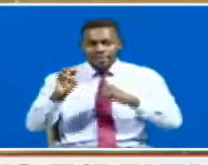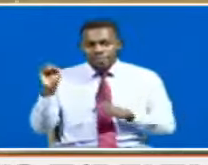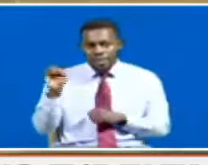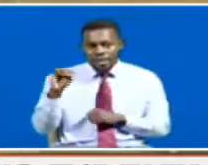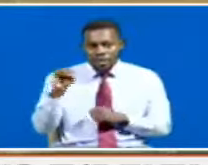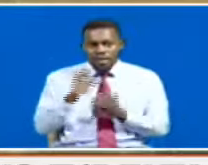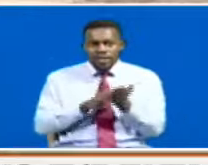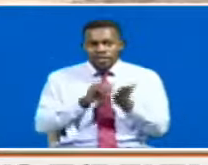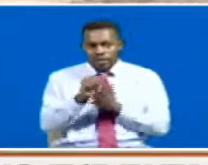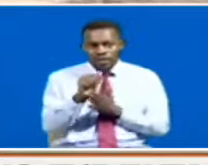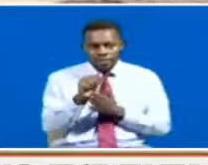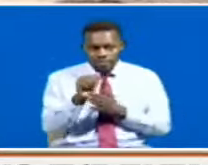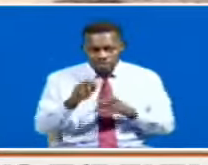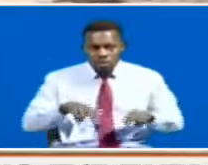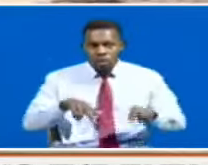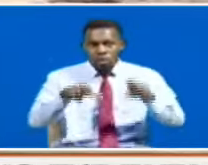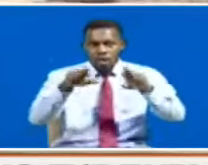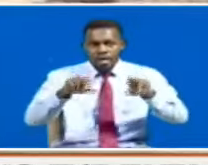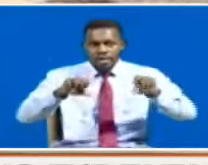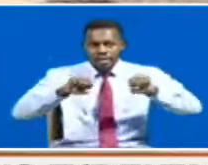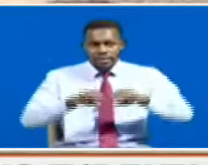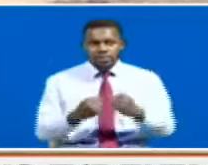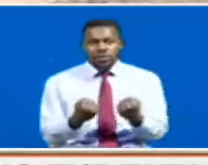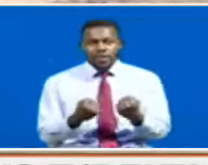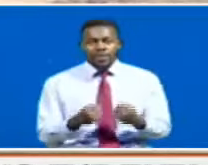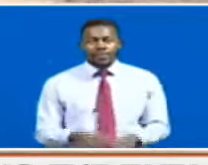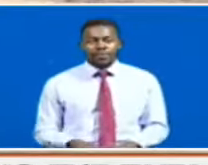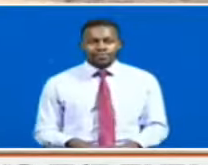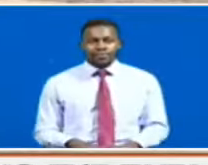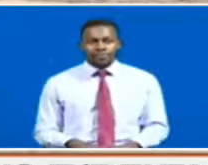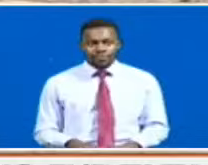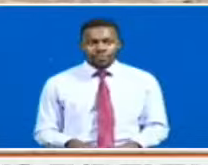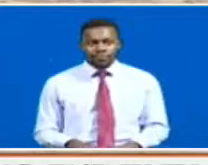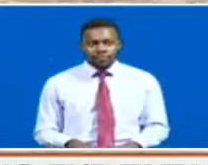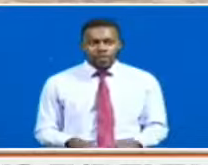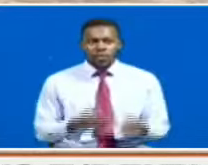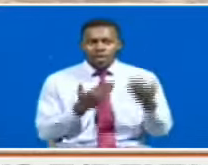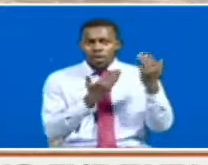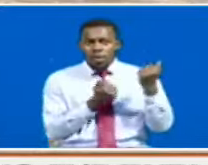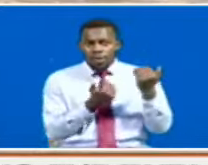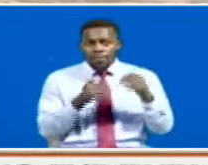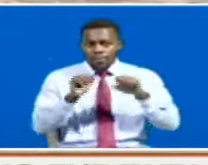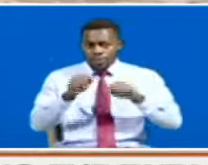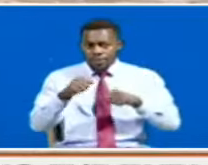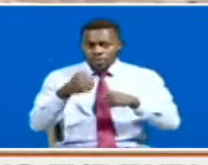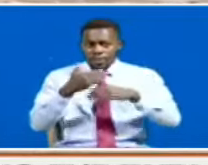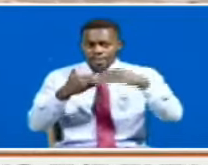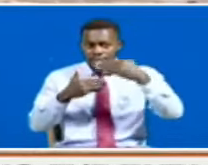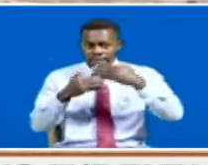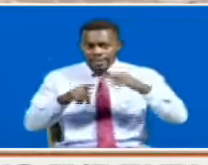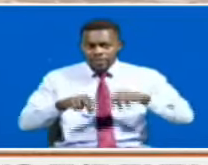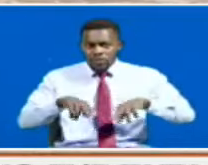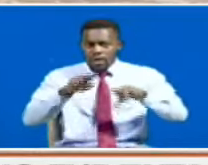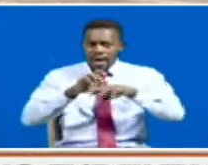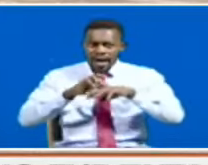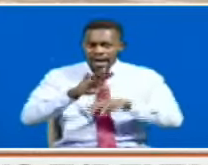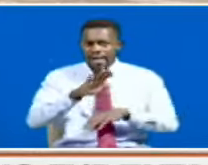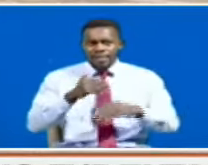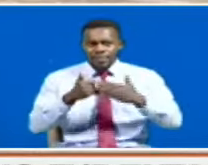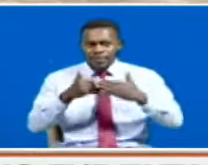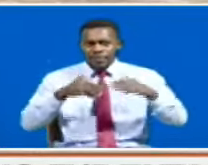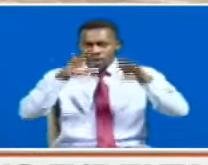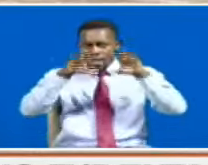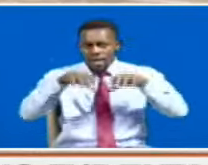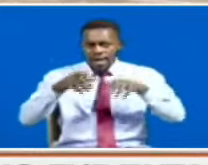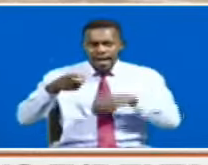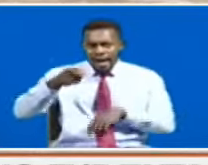barabara zikisombwa. Ilikuwa na advice government ya kwamba watengeze hii barabara mapema before long rain ya mwezi ya tatu, kwa